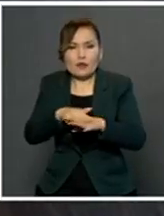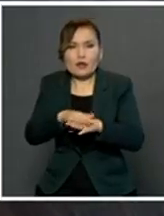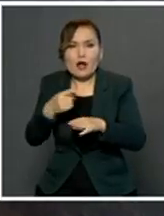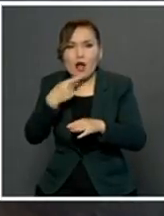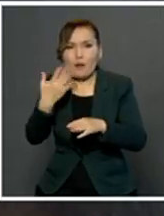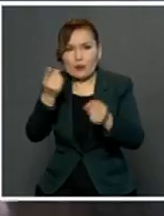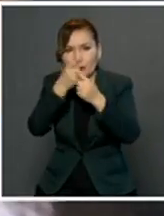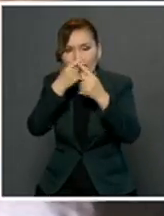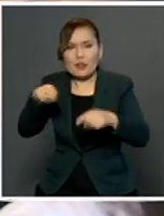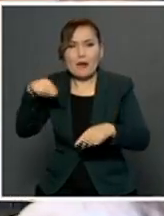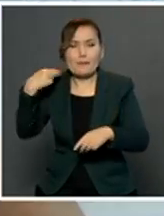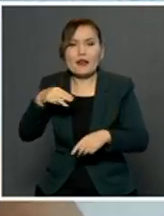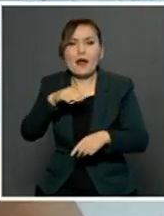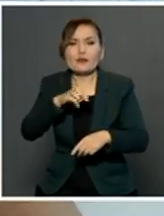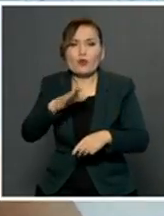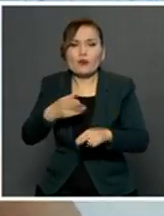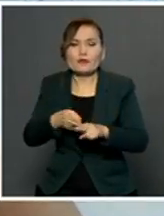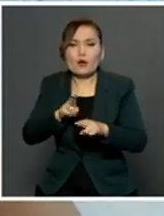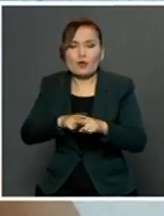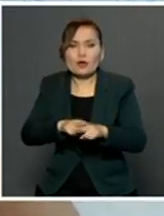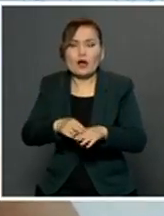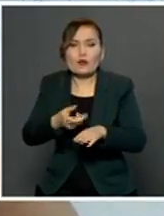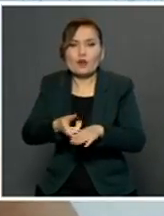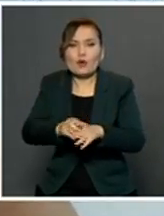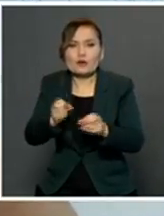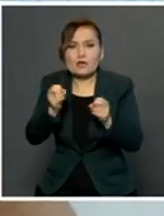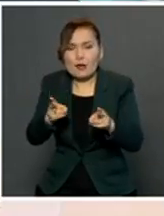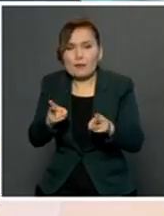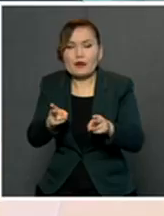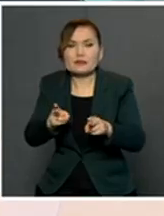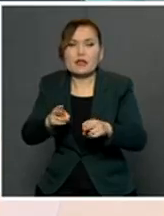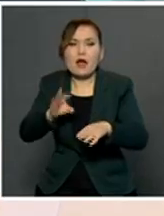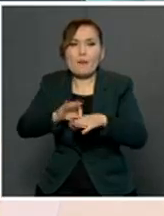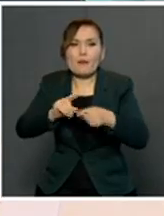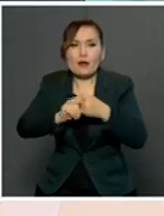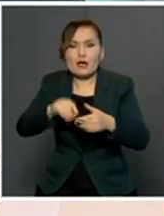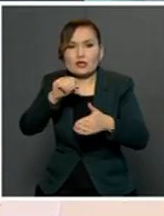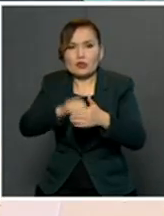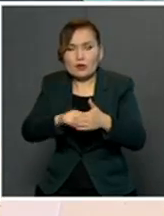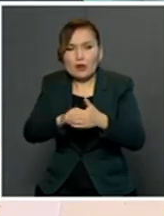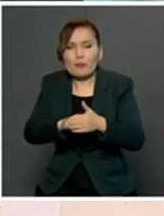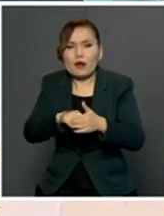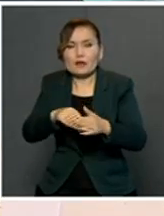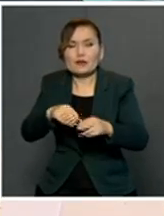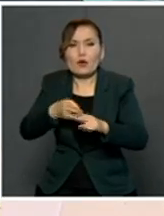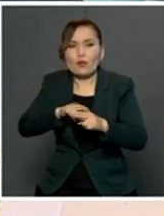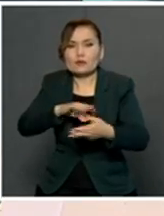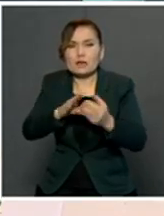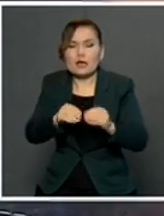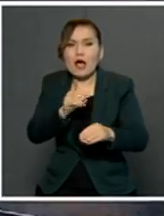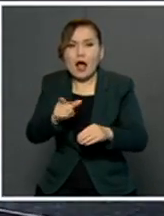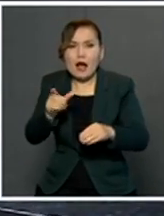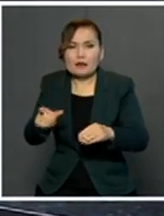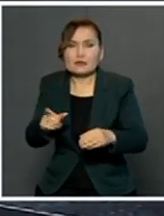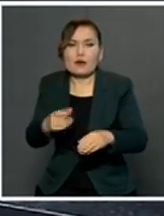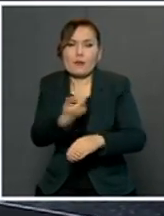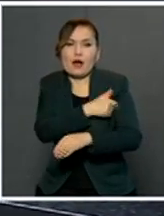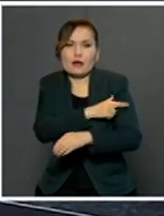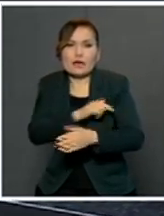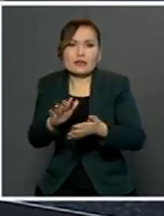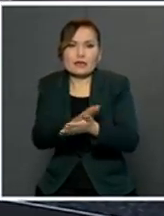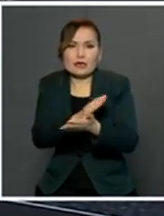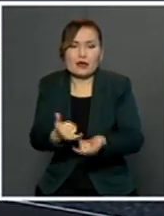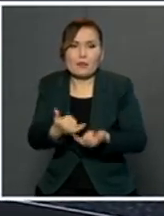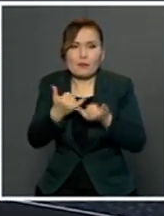үндеуінде президент Қасым-Жомарт Тоқаев қалыптасқан төтенше жағдайды ескеріп, жүйе бойынша сақтандырылмаған азаматтардың көмек алу